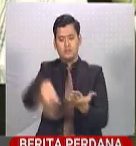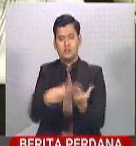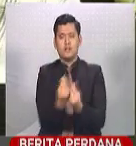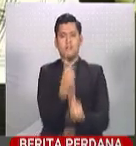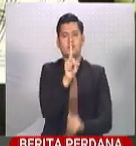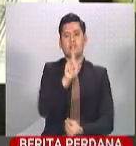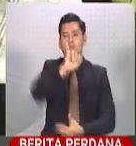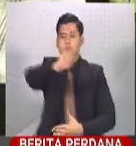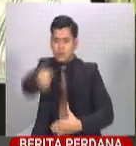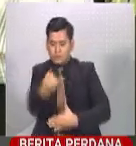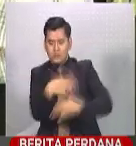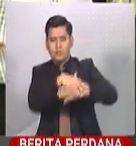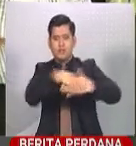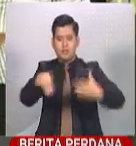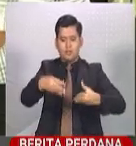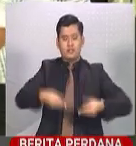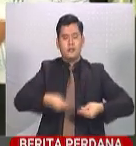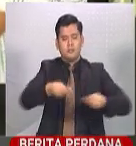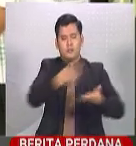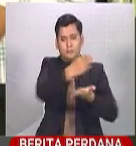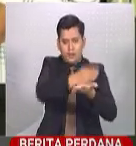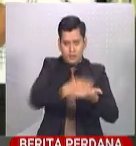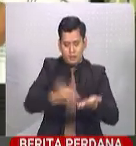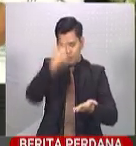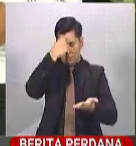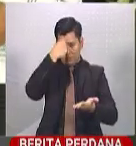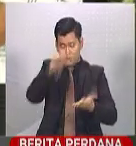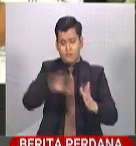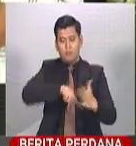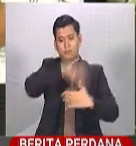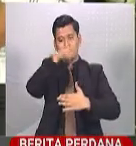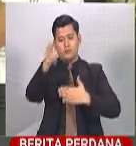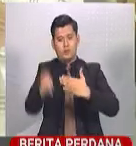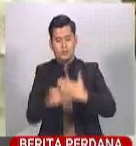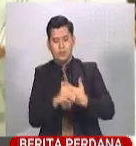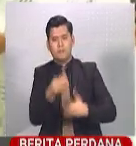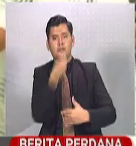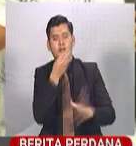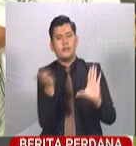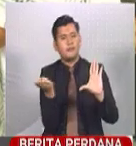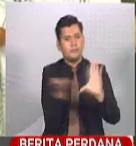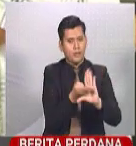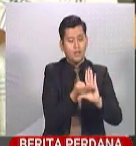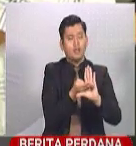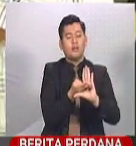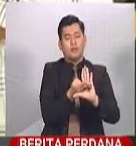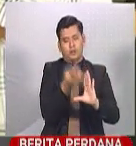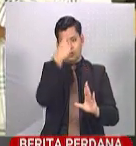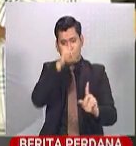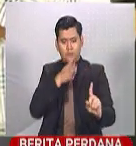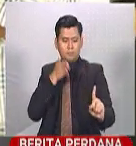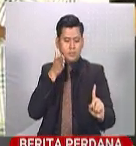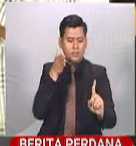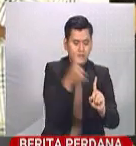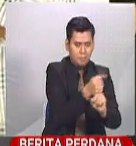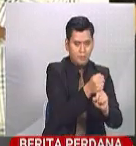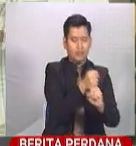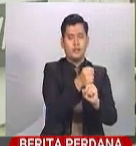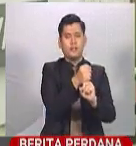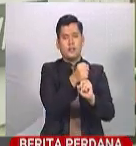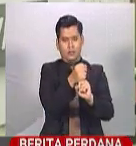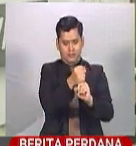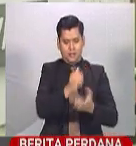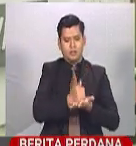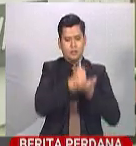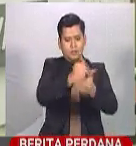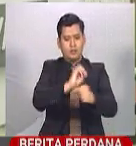RM1 juta diperuntukkan menerusi program Food Bank YAPIM 2.0 bagi menjayakan misi musaadah ini. Misi bertujuan